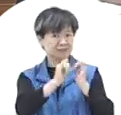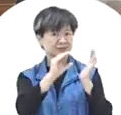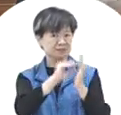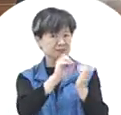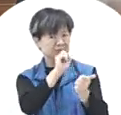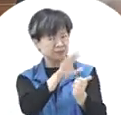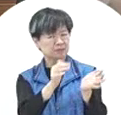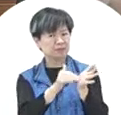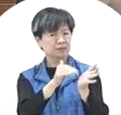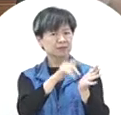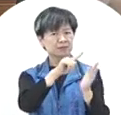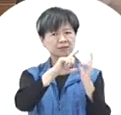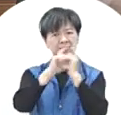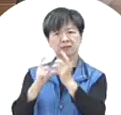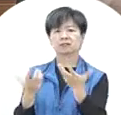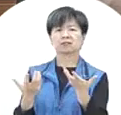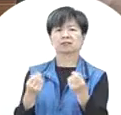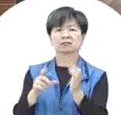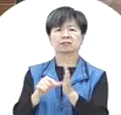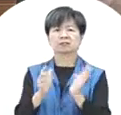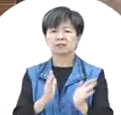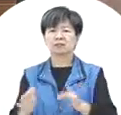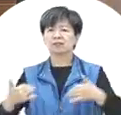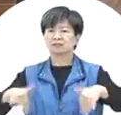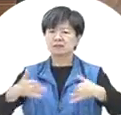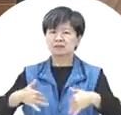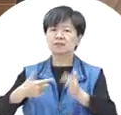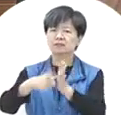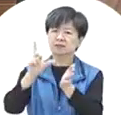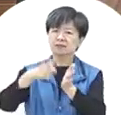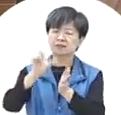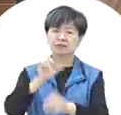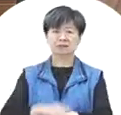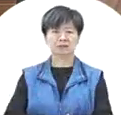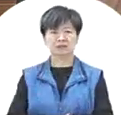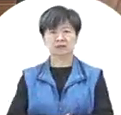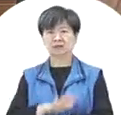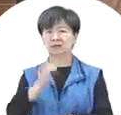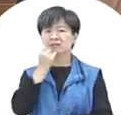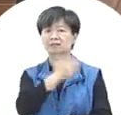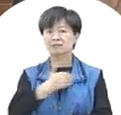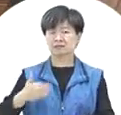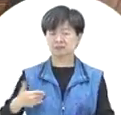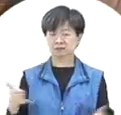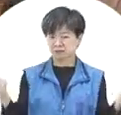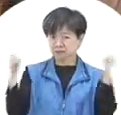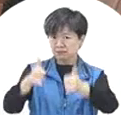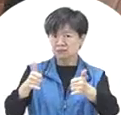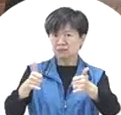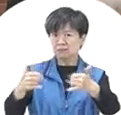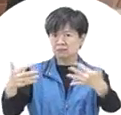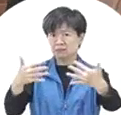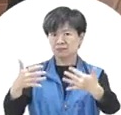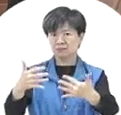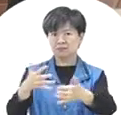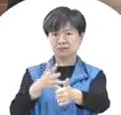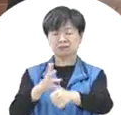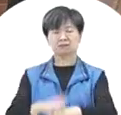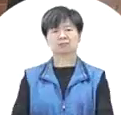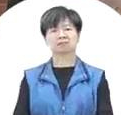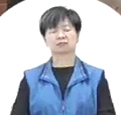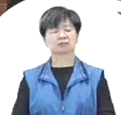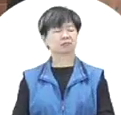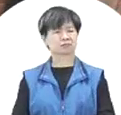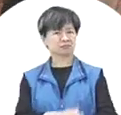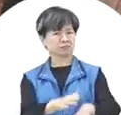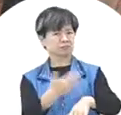会局说哦没有时间处理，还来不及处理，没办法， 不可能。 要不要来对质？市长， 我真的不可能。 市长， 因